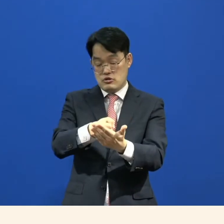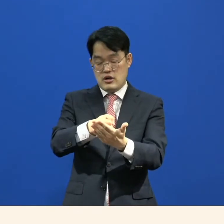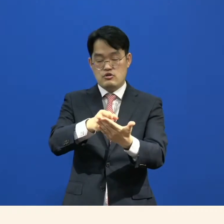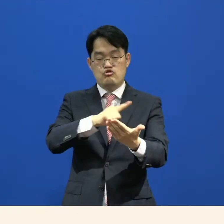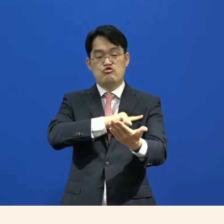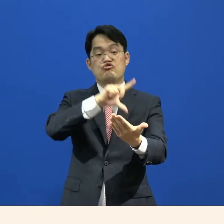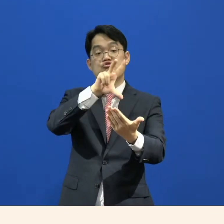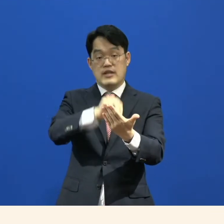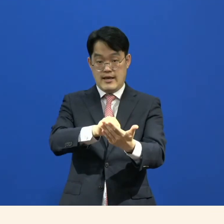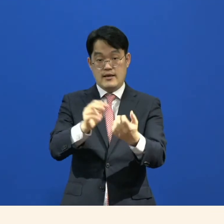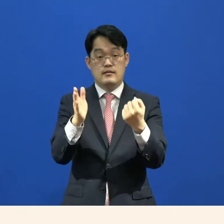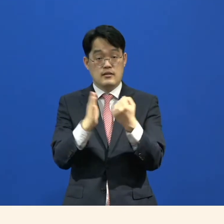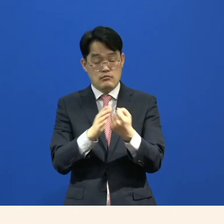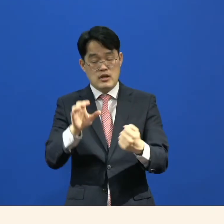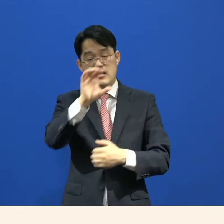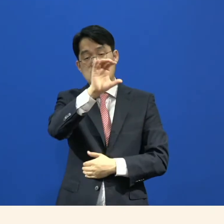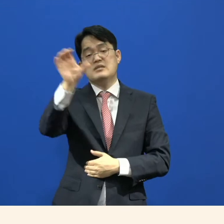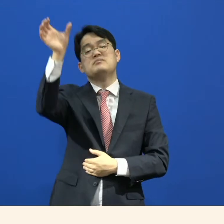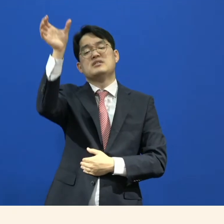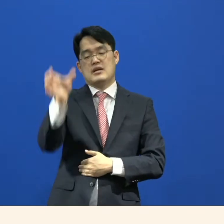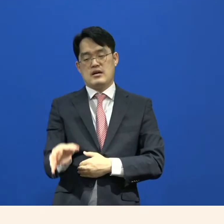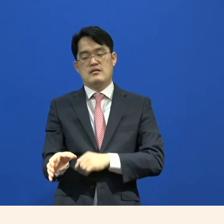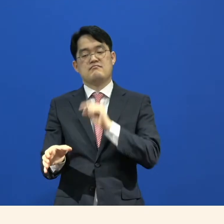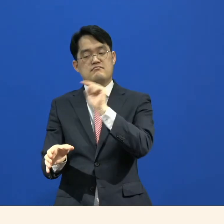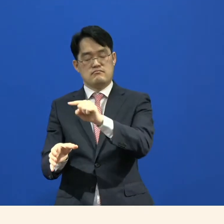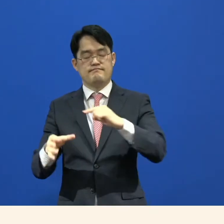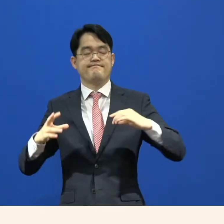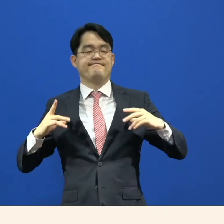십자가를 얘기하면 되는 거예요.